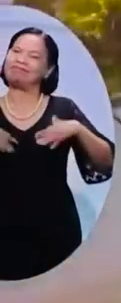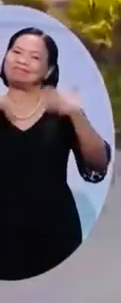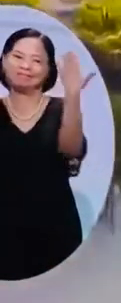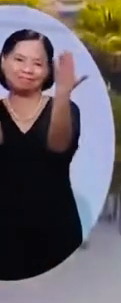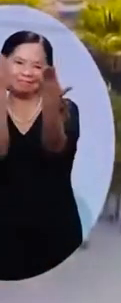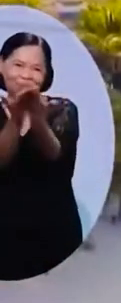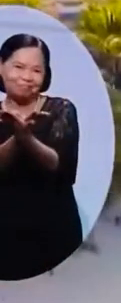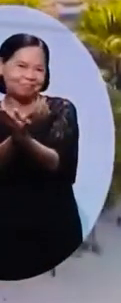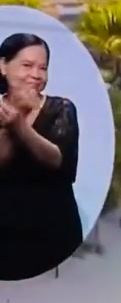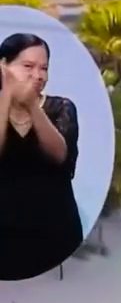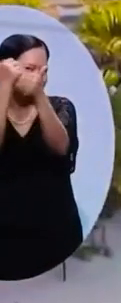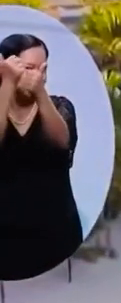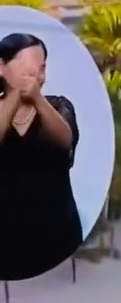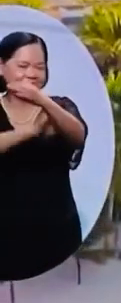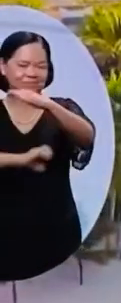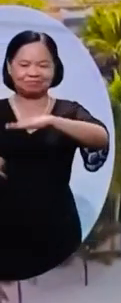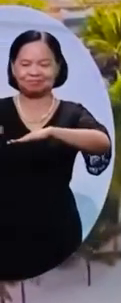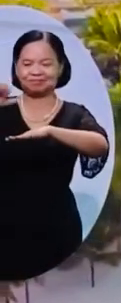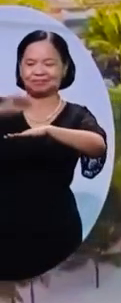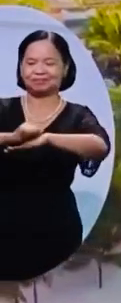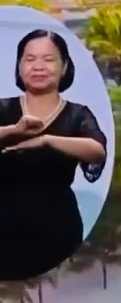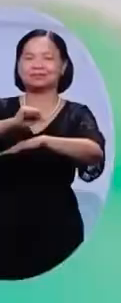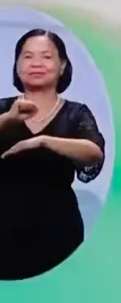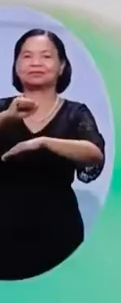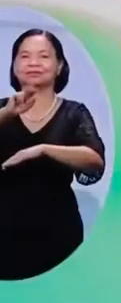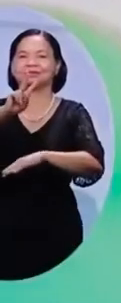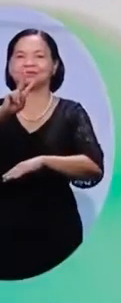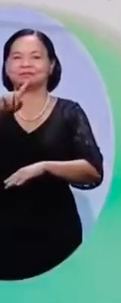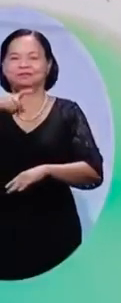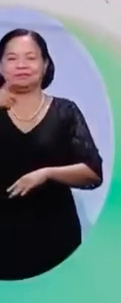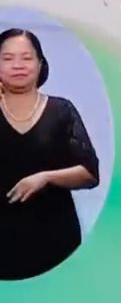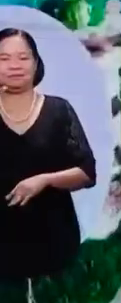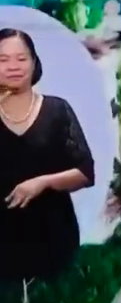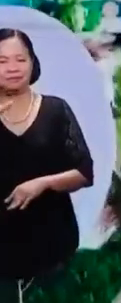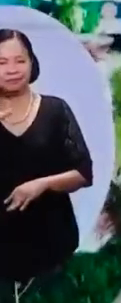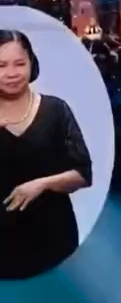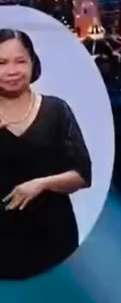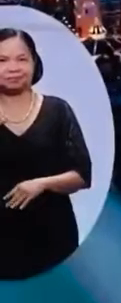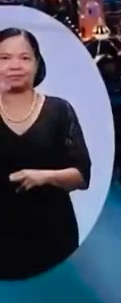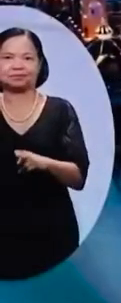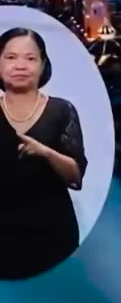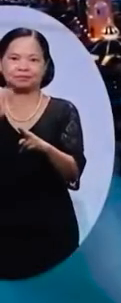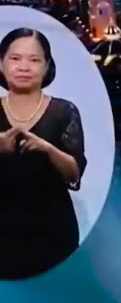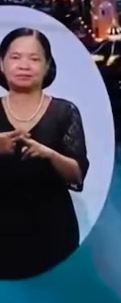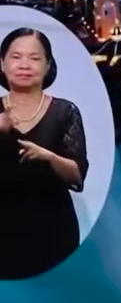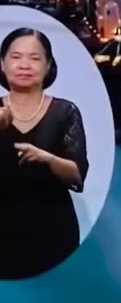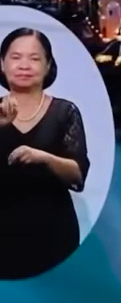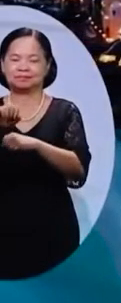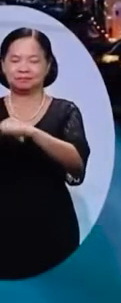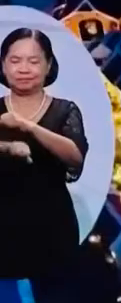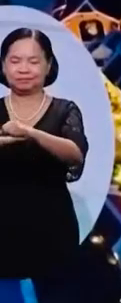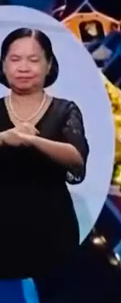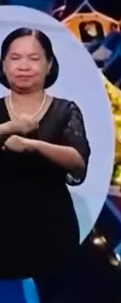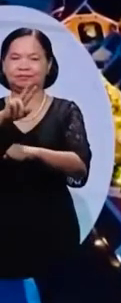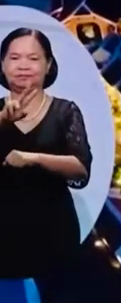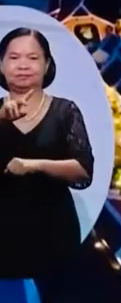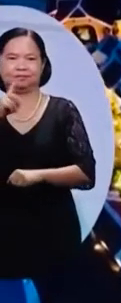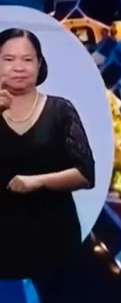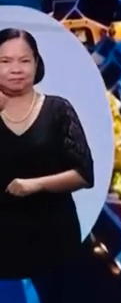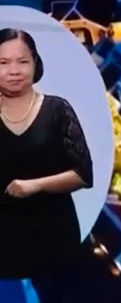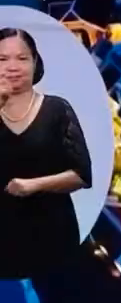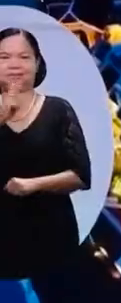đẳng cấp nhất châu Á năm 2018 và đứng thứ 2 trong top 10 khu nghỉ dưỡng tốt nhất châu Á năm 2019.